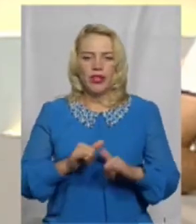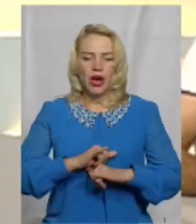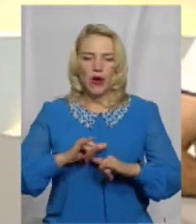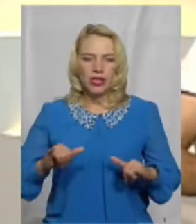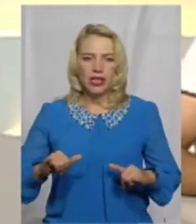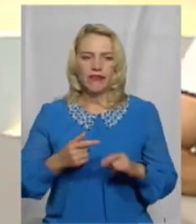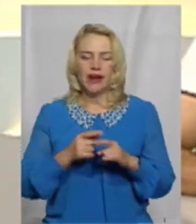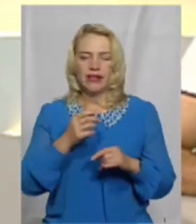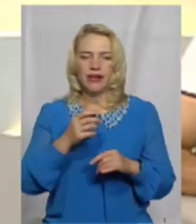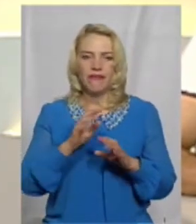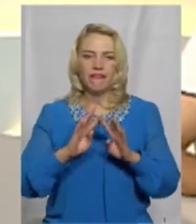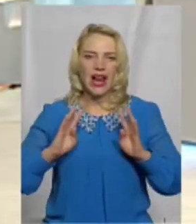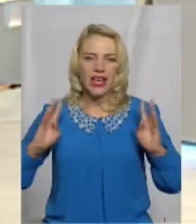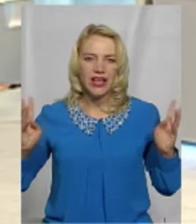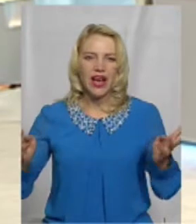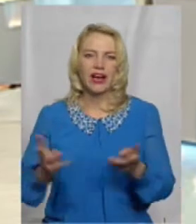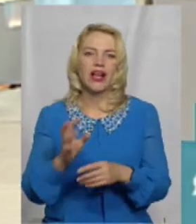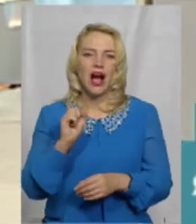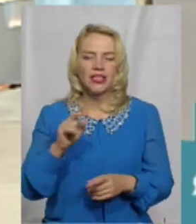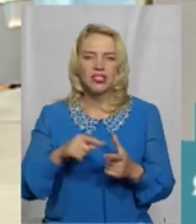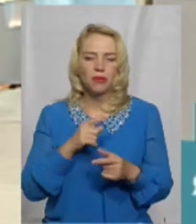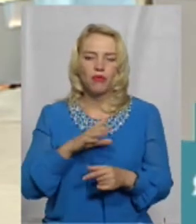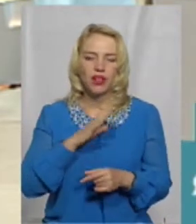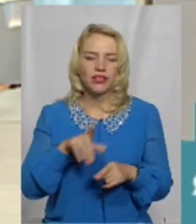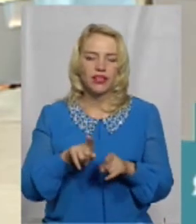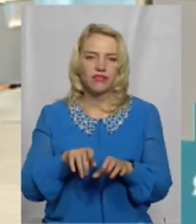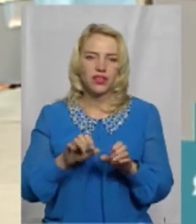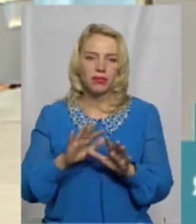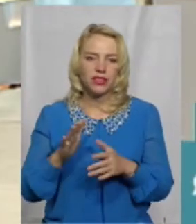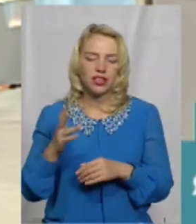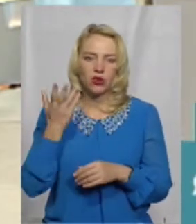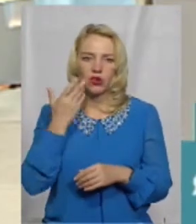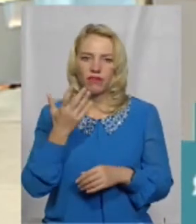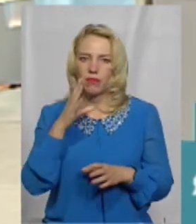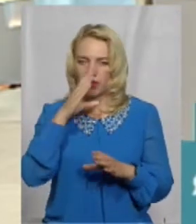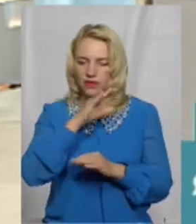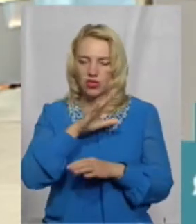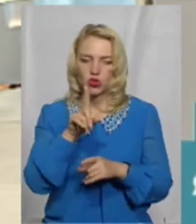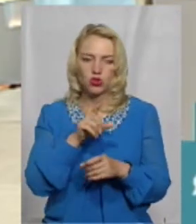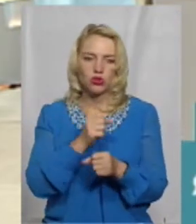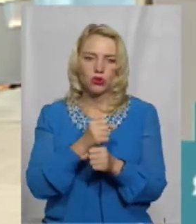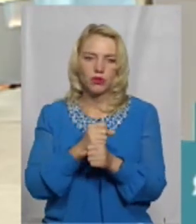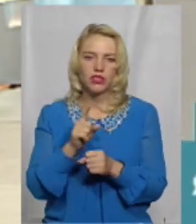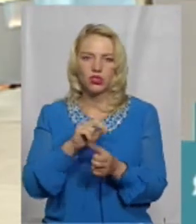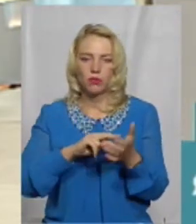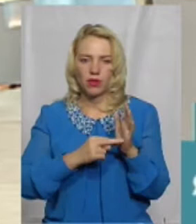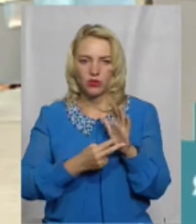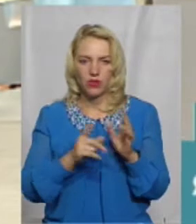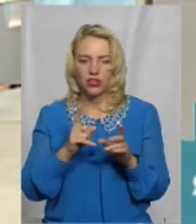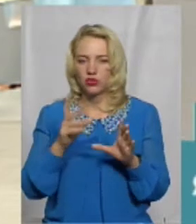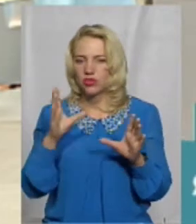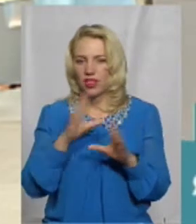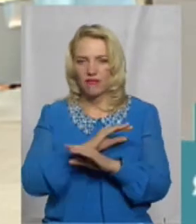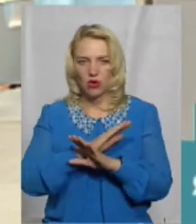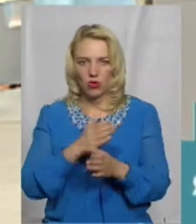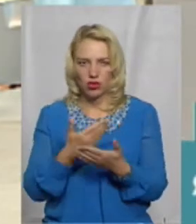розширяти клітки, вольєри. Але хотіло запитати, чи бували такі випадки, коли вам щось не вдавалось зробити, що хотілося, і щось не